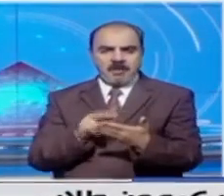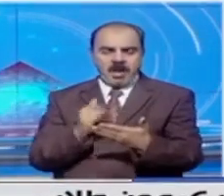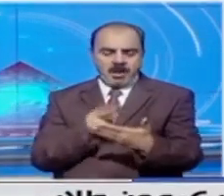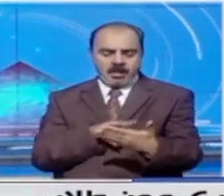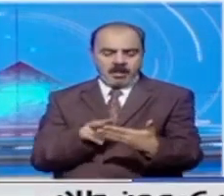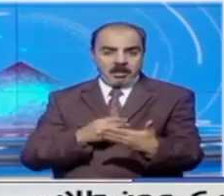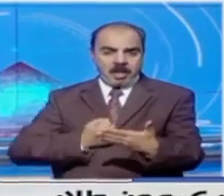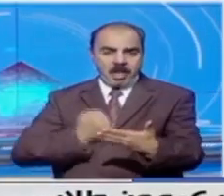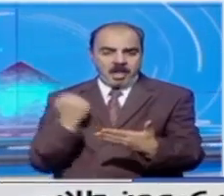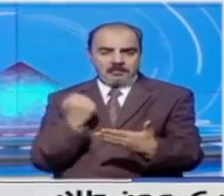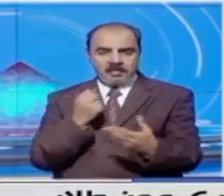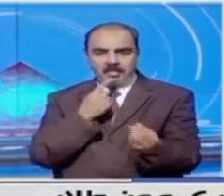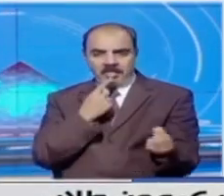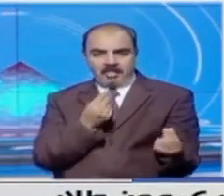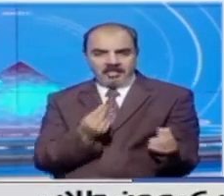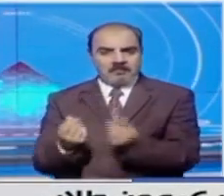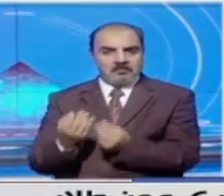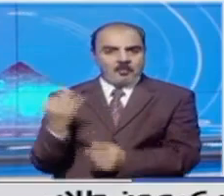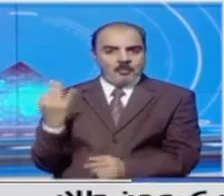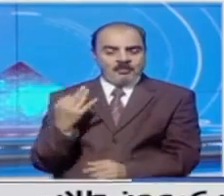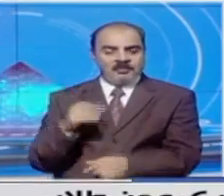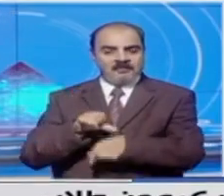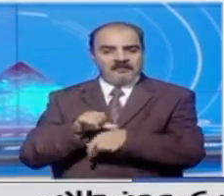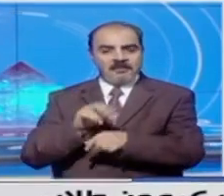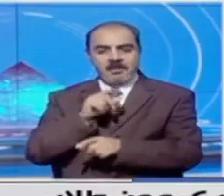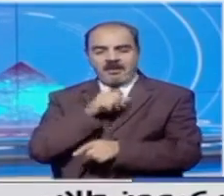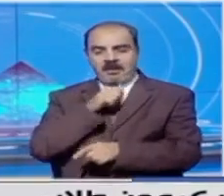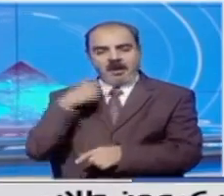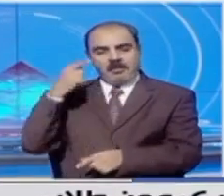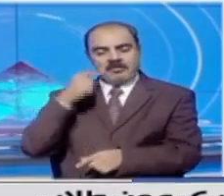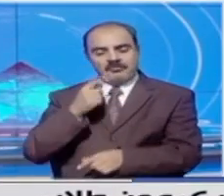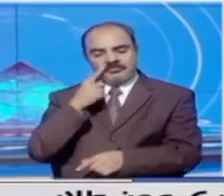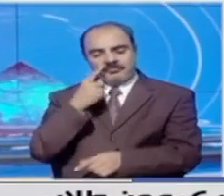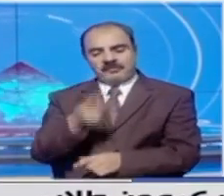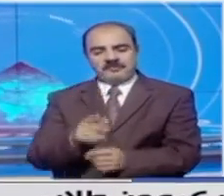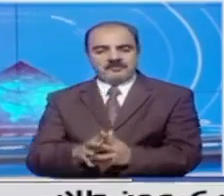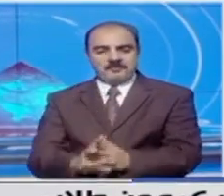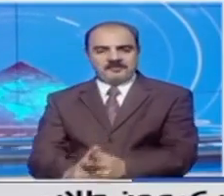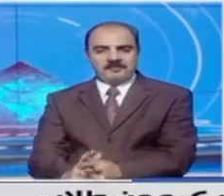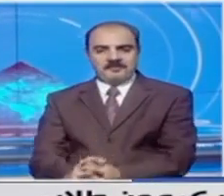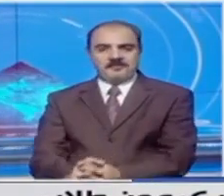العربي في نسخته السابعة وذلك بمركز الأزهر للمؤتمرات.